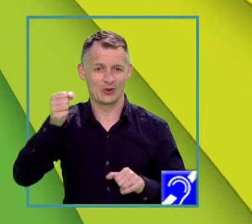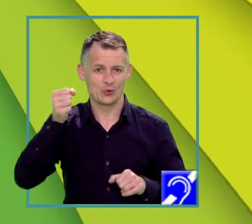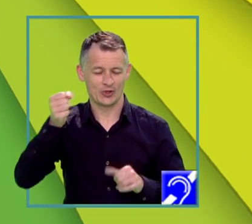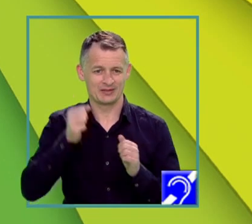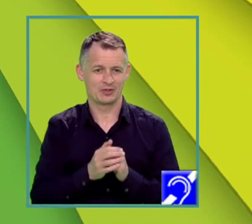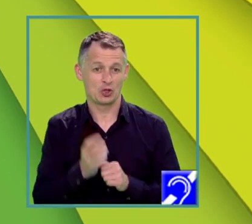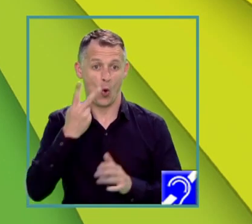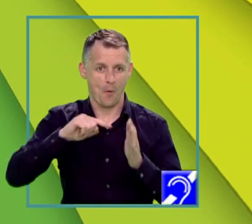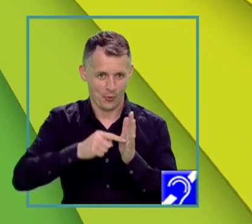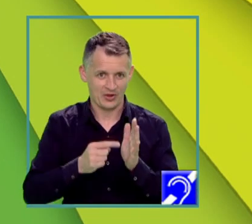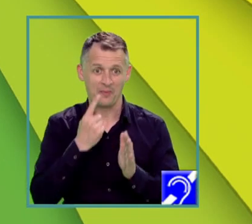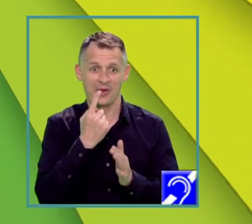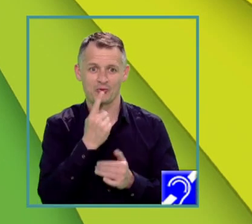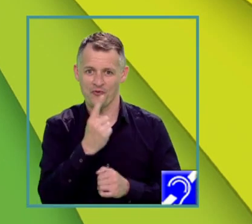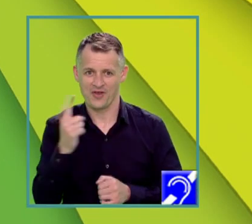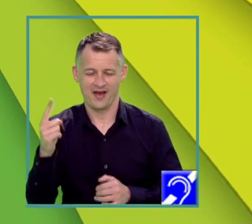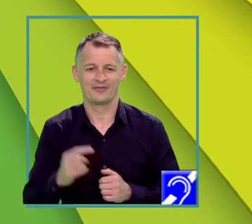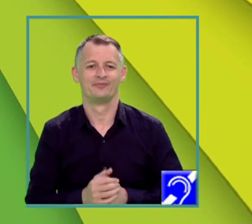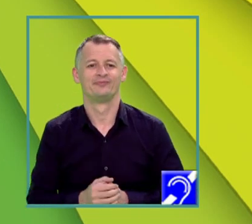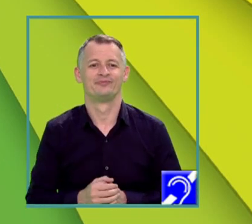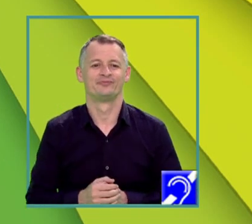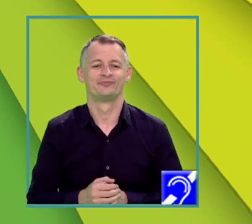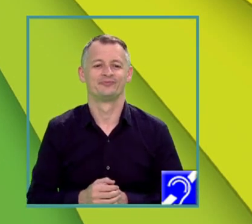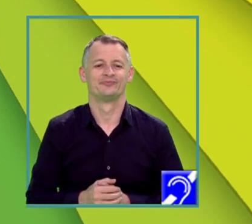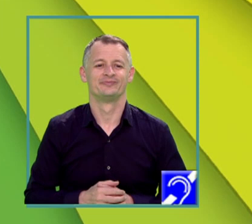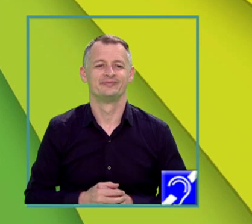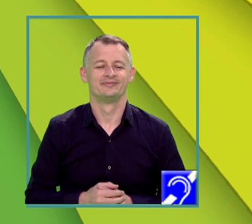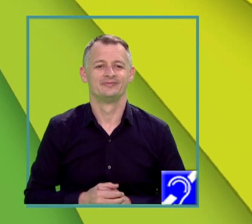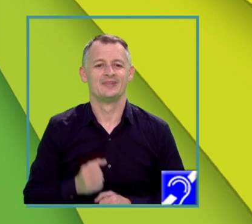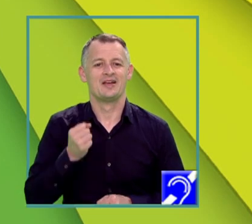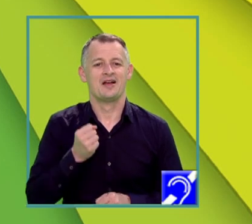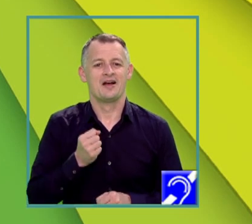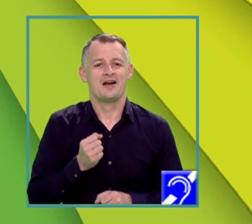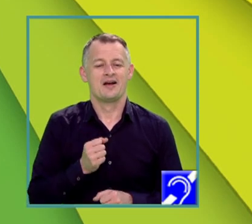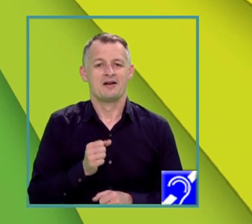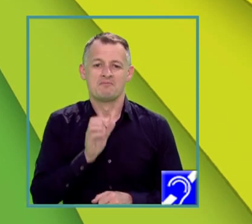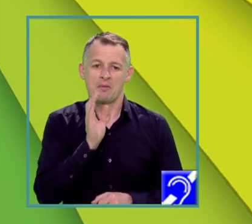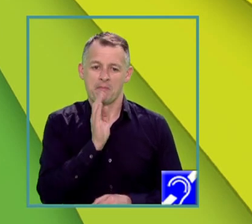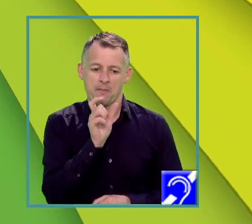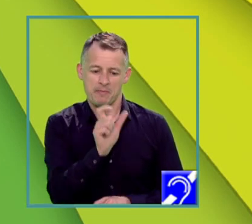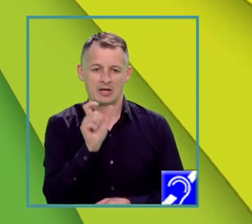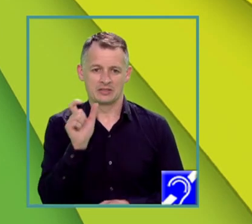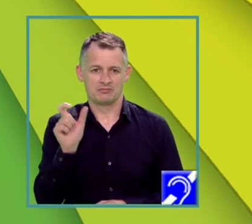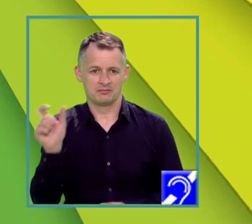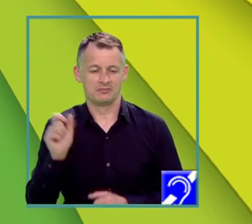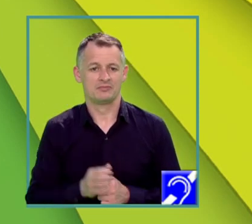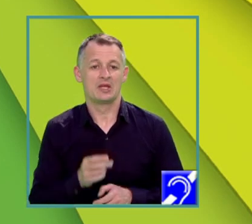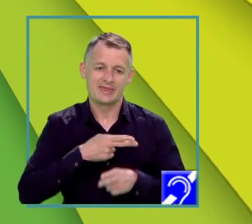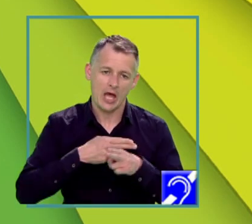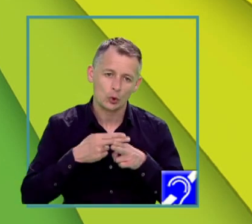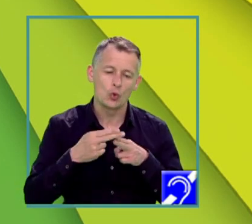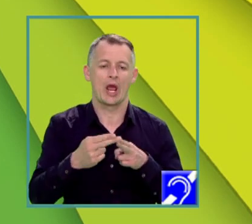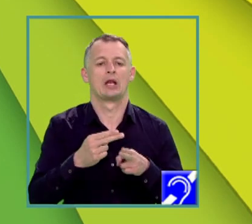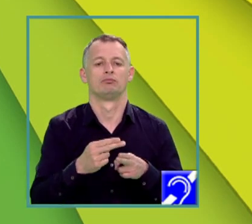pentru fiecare astfel de Factor am împărțit acești factori în două categorii natural și cei care